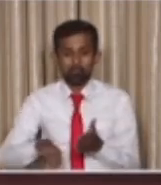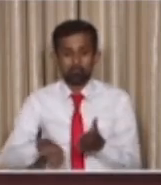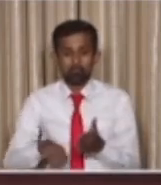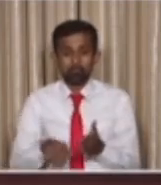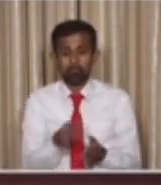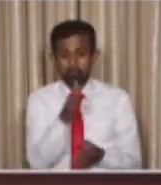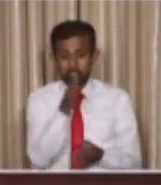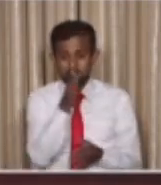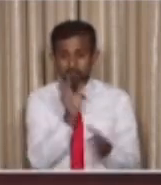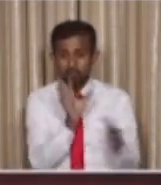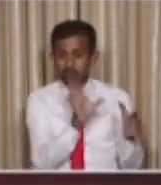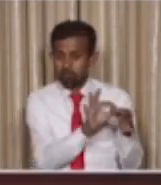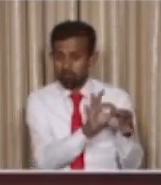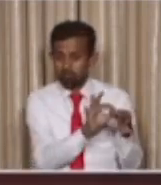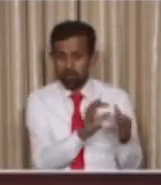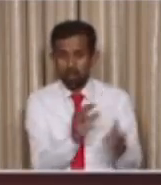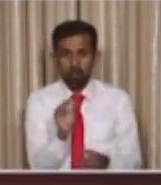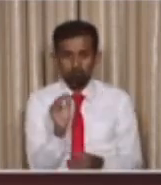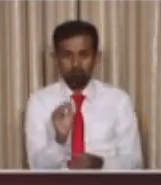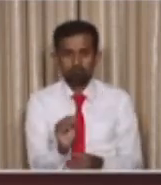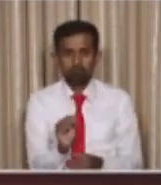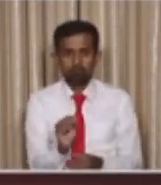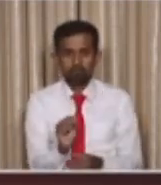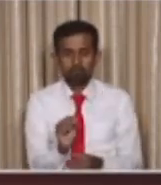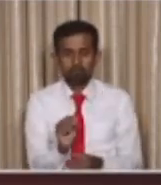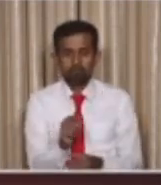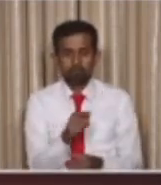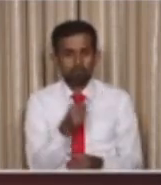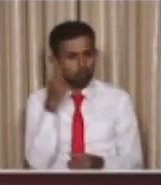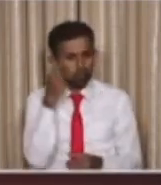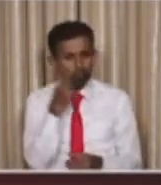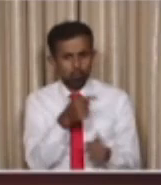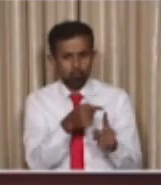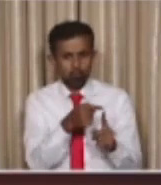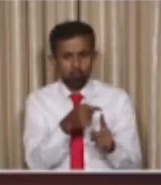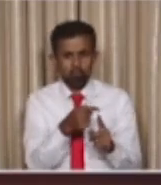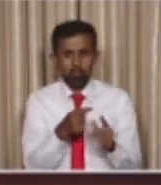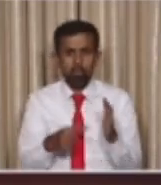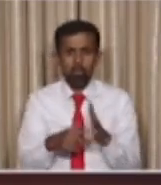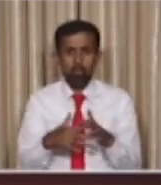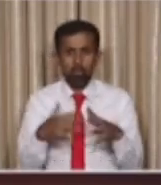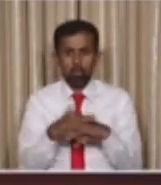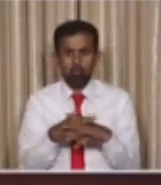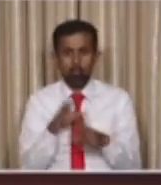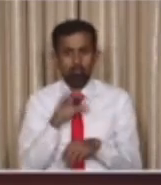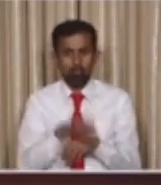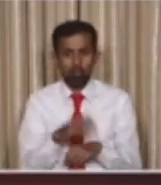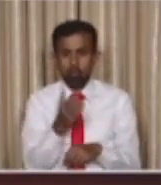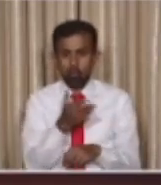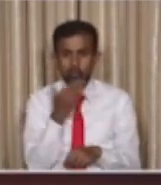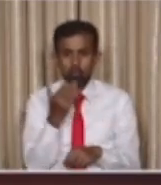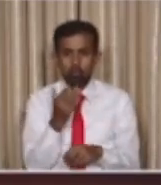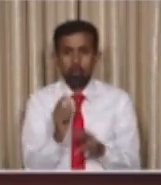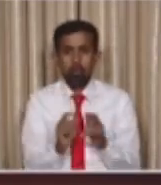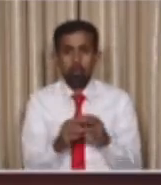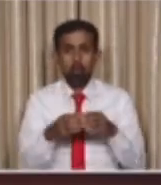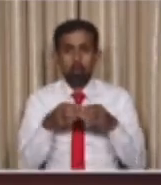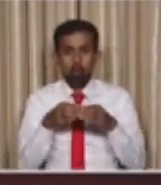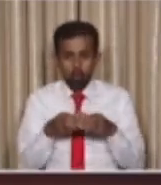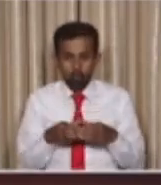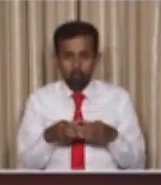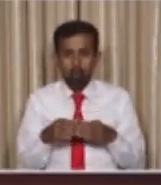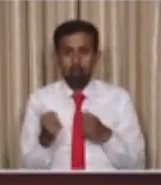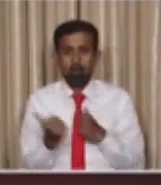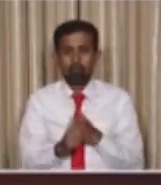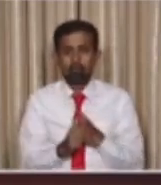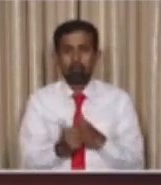දූෂණ වලට සම්බන්ධ වෙන සිදුවීම් තිබෙනවා නම් ඒවා පිළිබඳව නීතිමය පියවර ගැනීමට හැකි කාර්යාංශයක් ඇති කිරීම